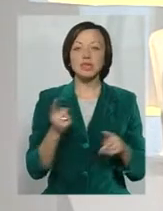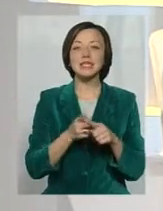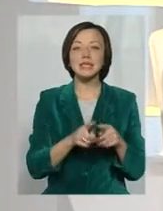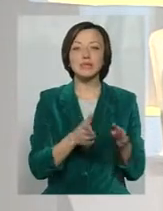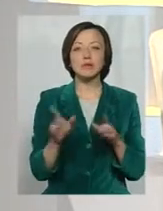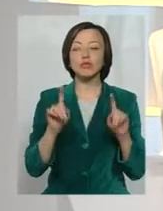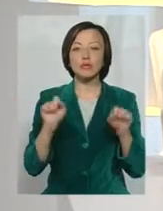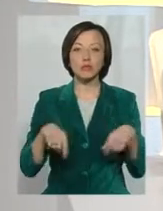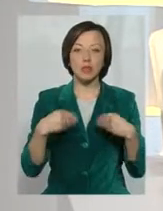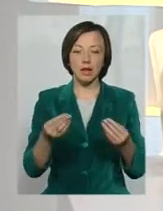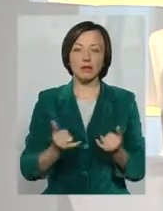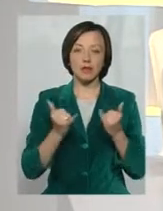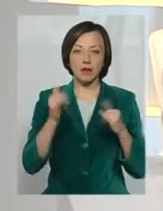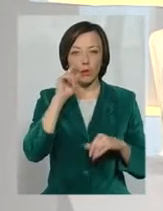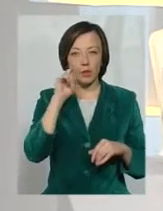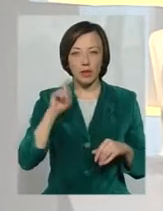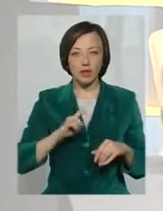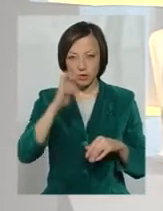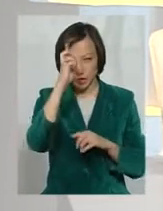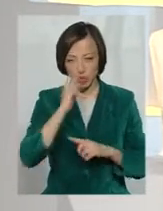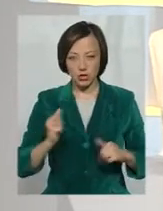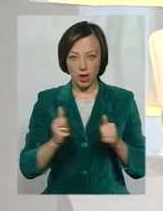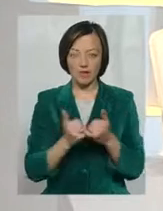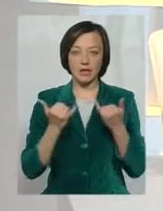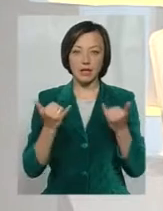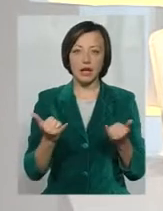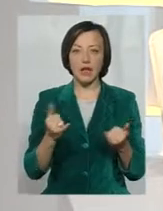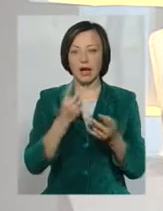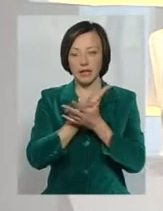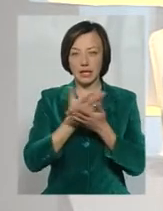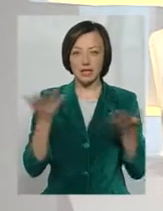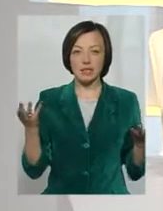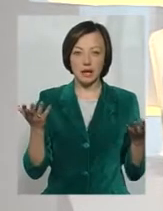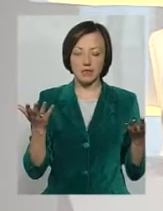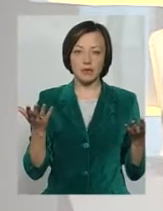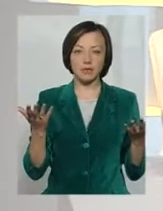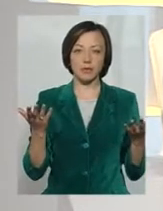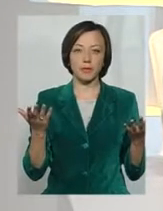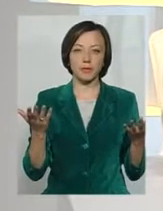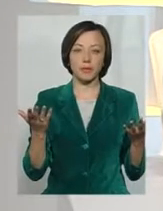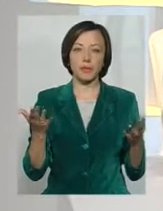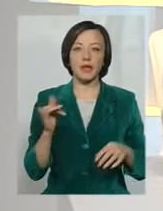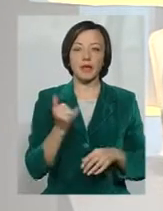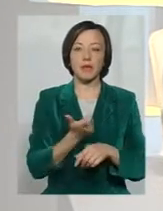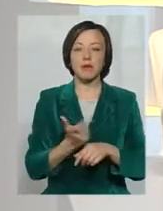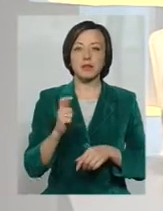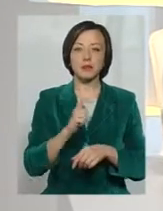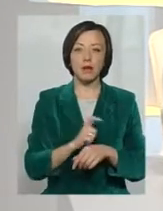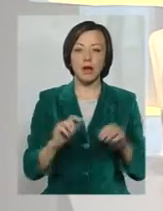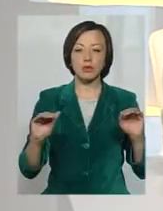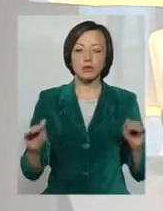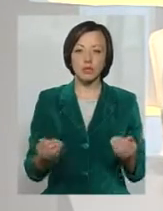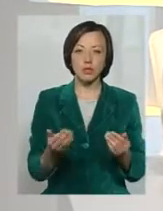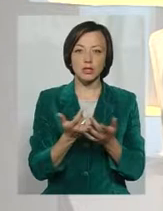що вона може дати для української держави, для детінізації і максимально